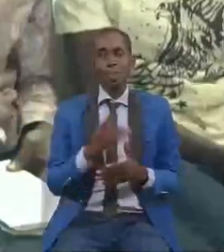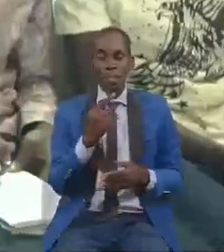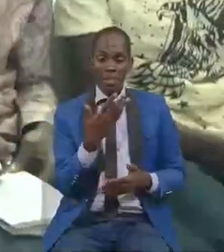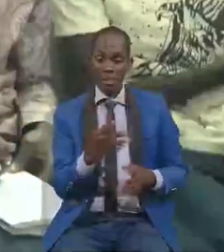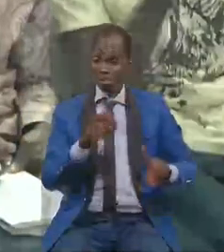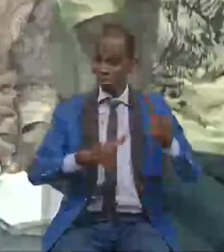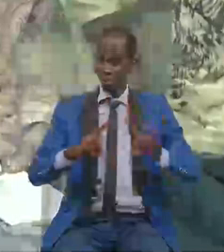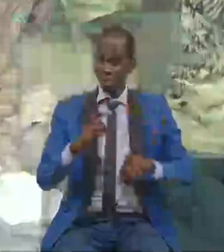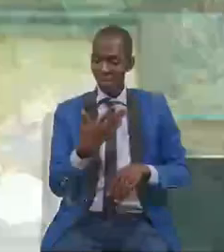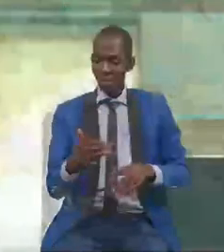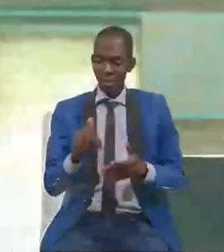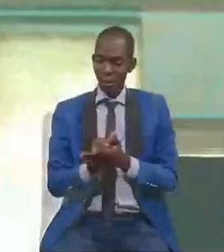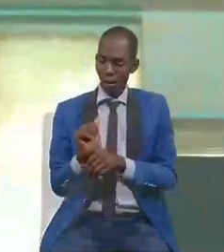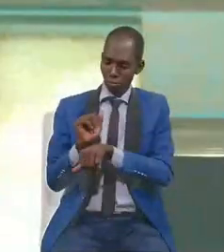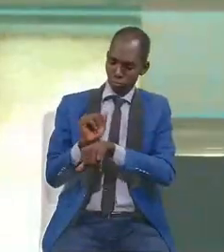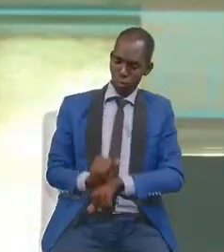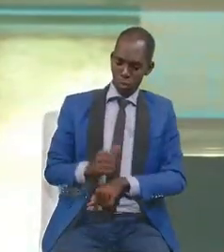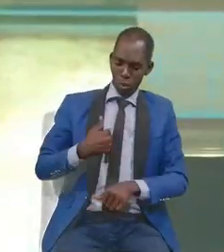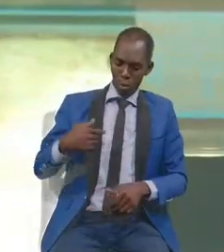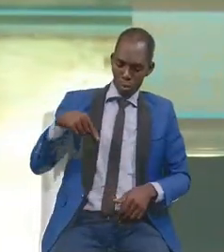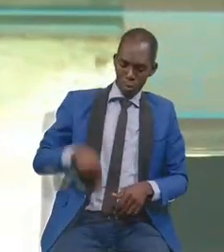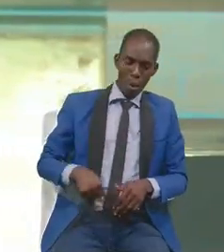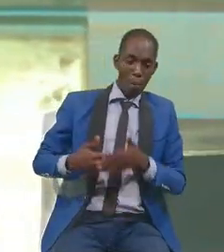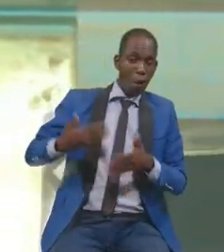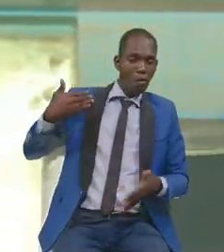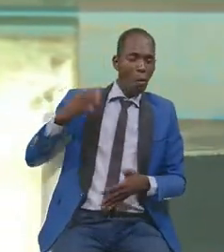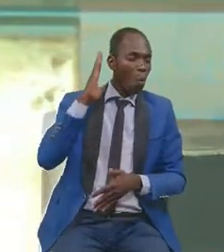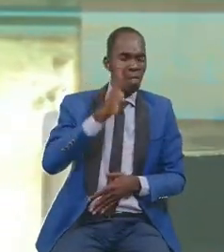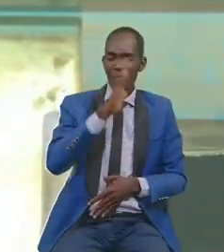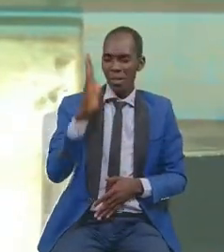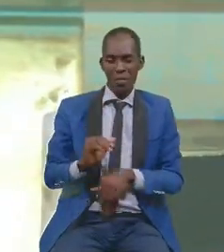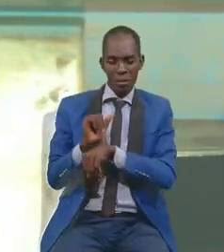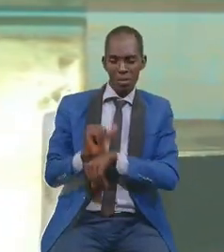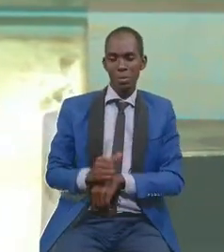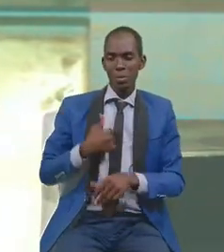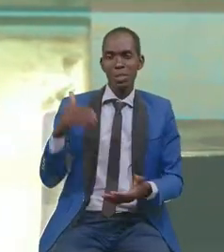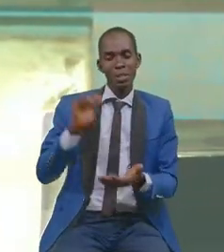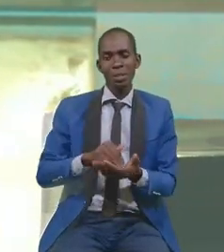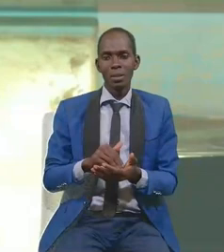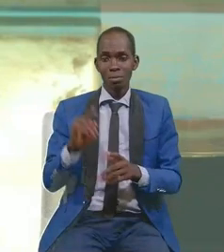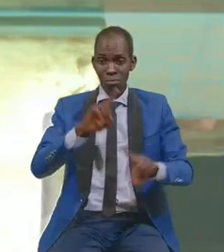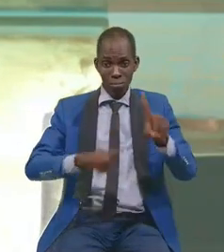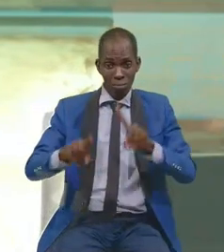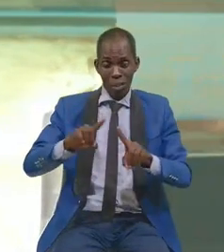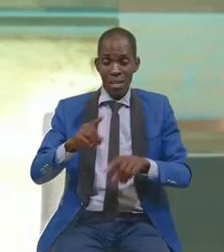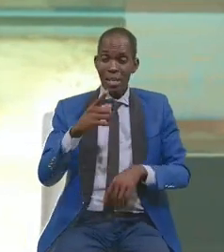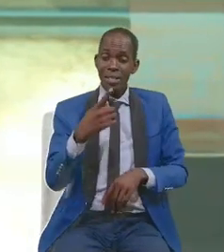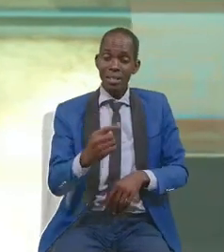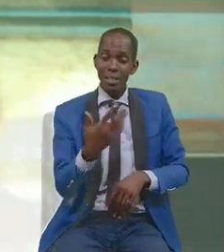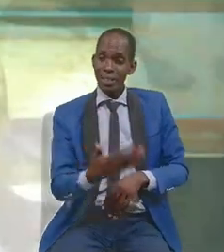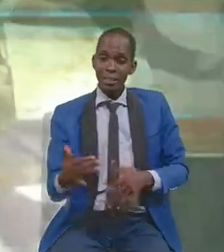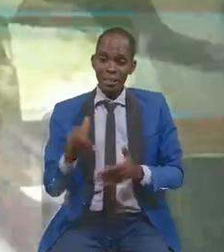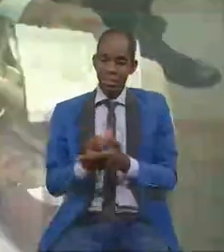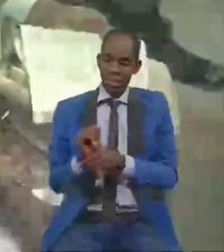qui m'ont cloué, qui m'ont empêché, ne vont plus m'empêcher. Il faut le dire pour toi-même. Les choses qui m'ont empêché, qui m'ont lié dans